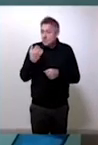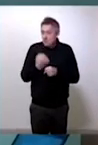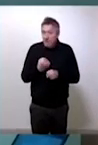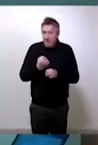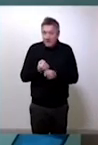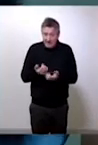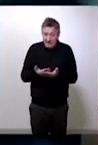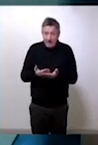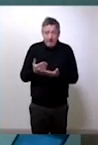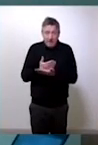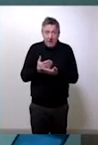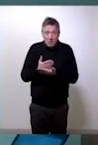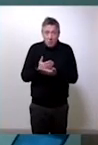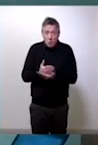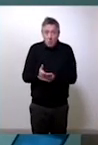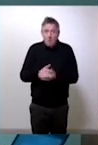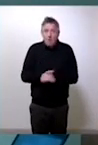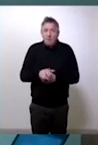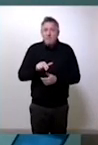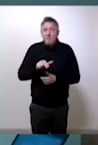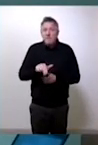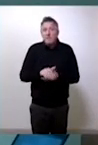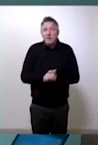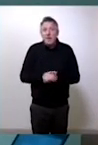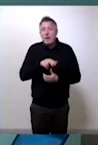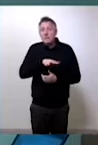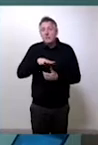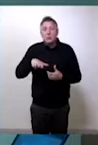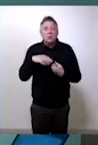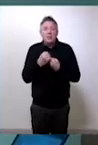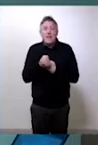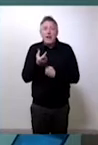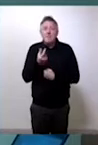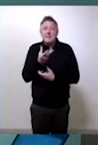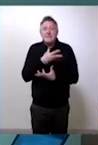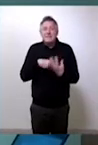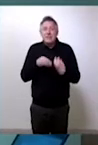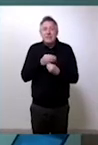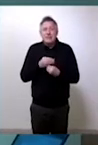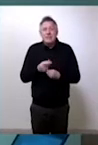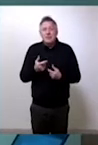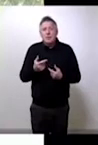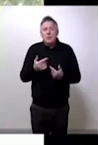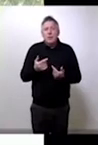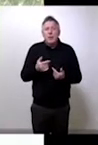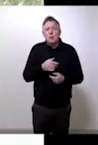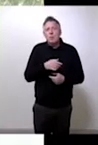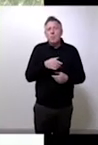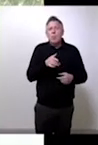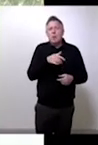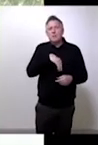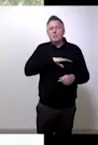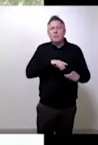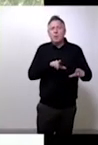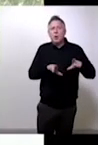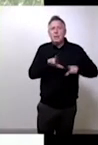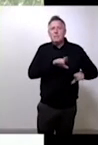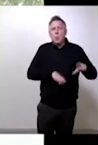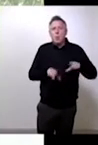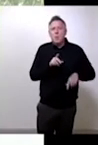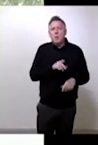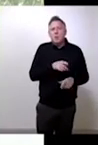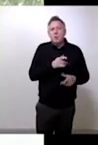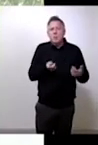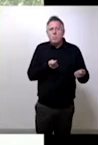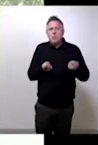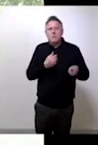permettra de favoriser les opérations d'habitat social mixte dont les bailleurs sont maîtres d'ouvrage. C'est en réaction avec ce que Bernard